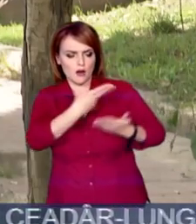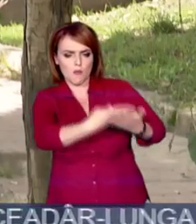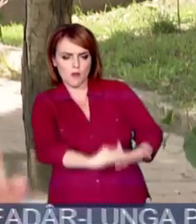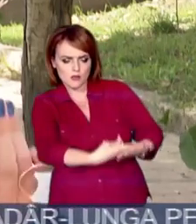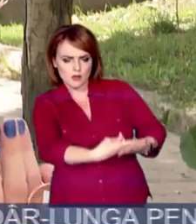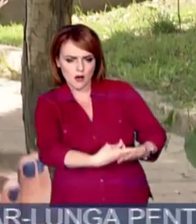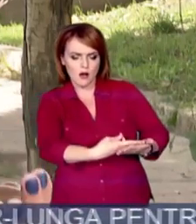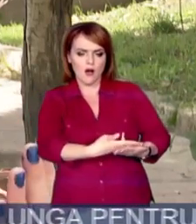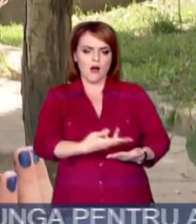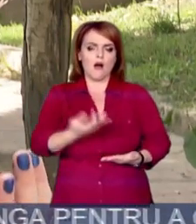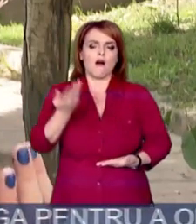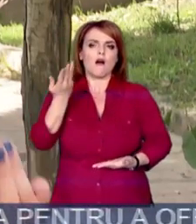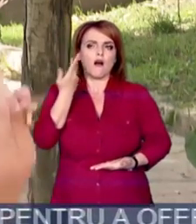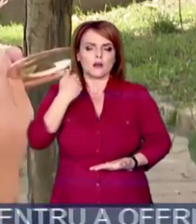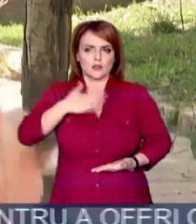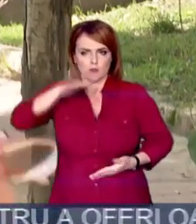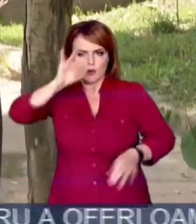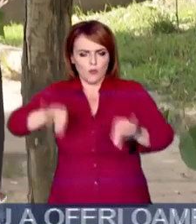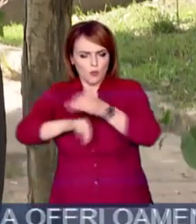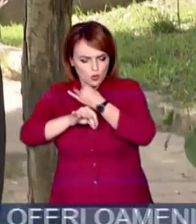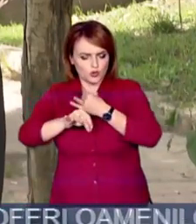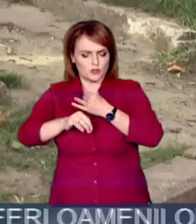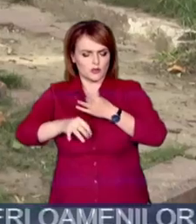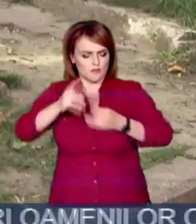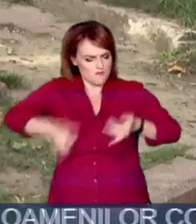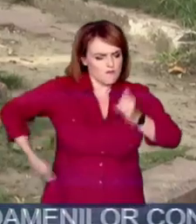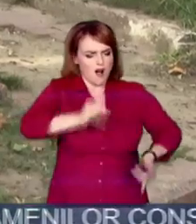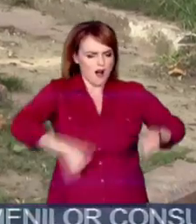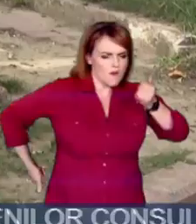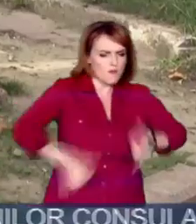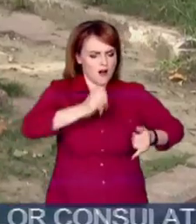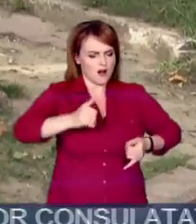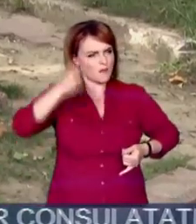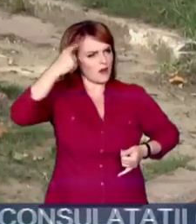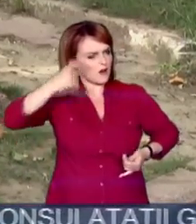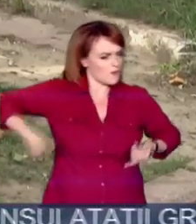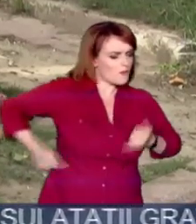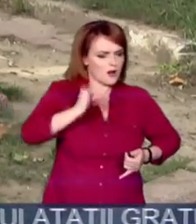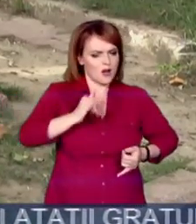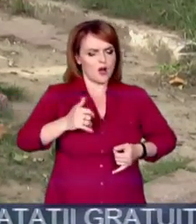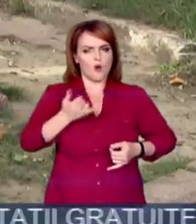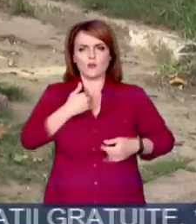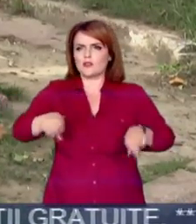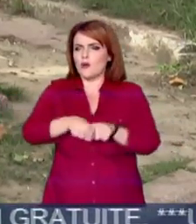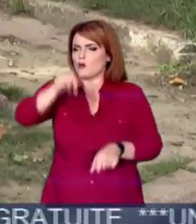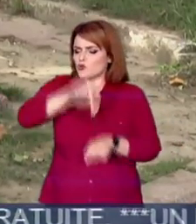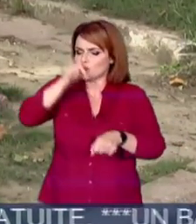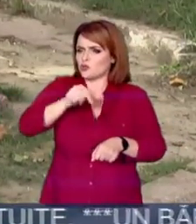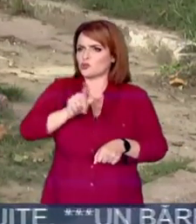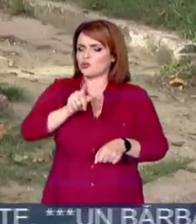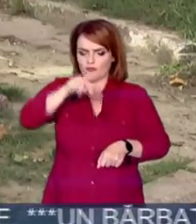el, nu știu, mă bătea țintit în cap. Eu am impresia că ceva a murit din mine. Și așa și